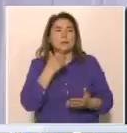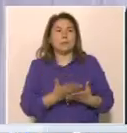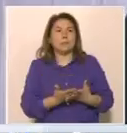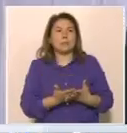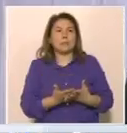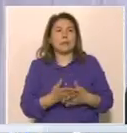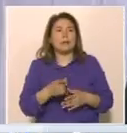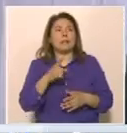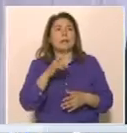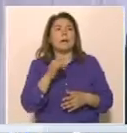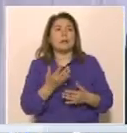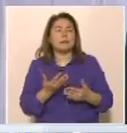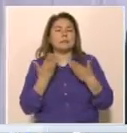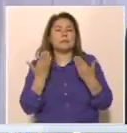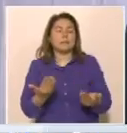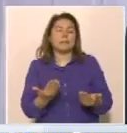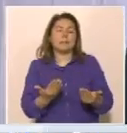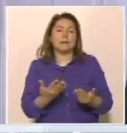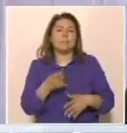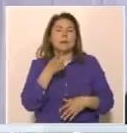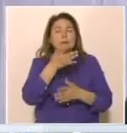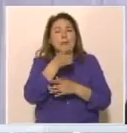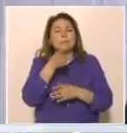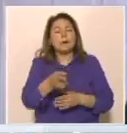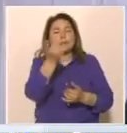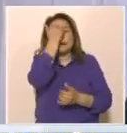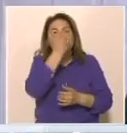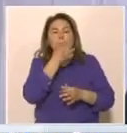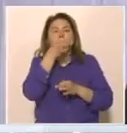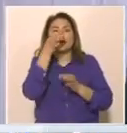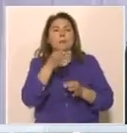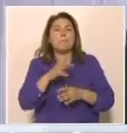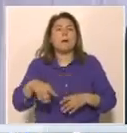лайықты еді. Сіздерге мың рахмет айтамыз, Маңғыстаулық азаматтар.